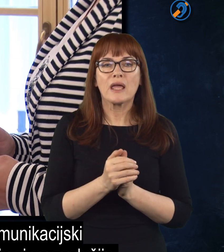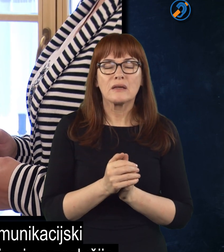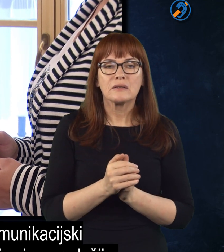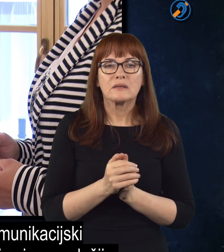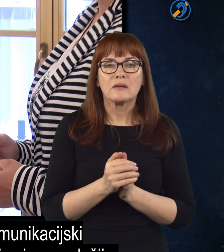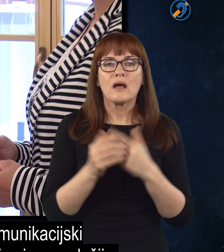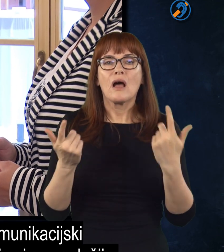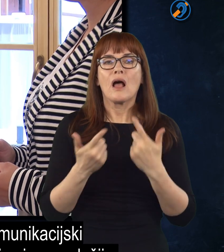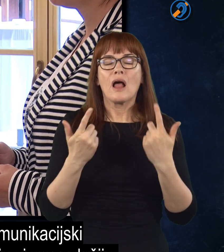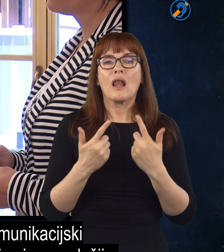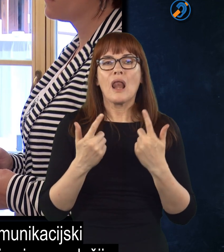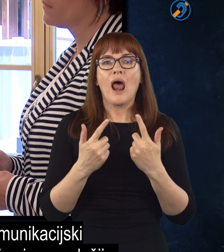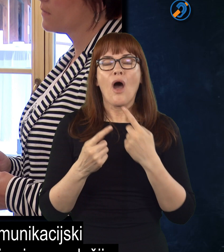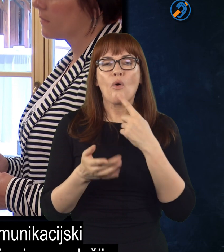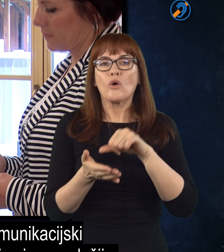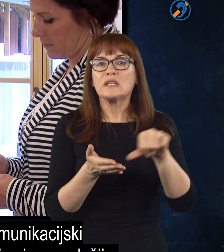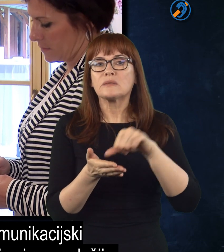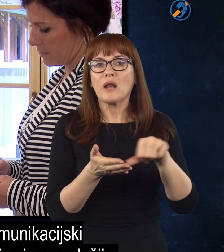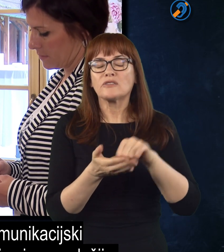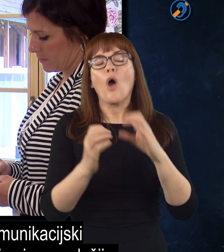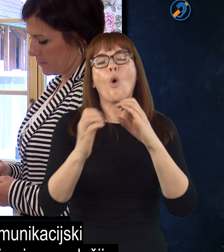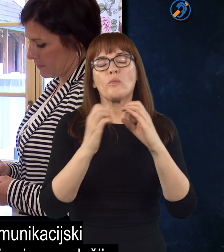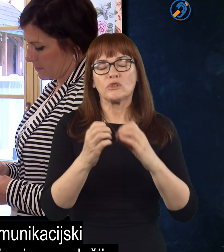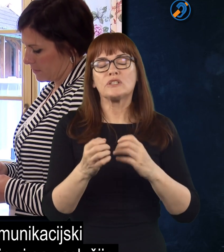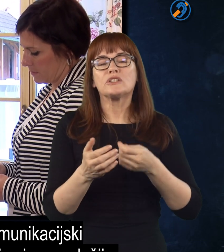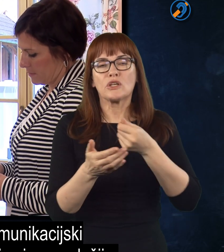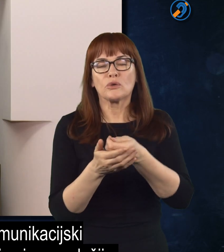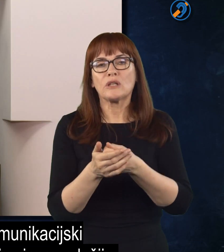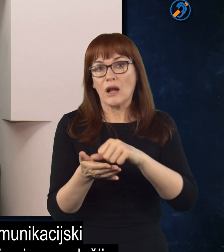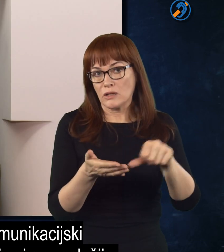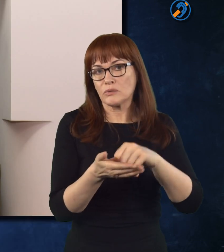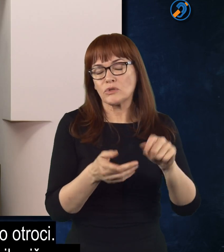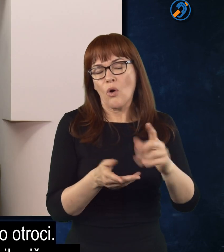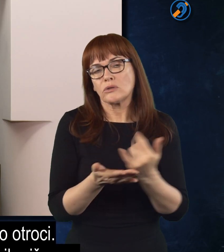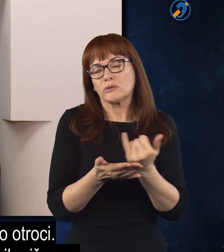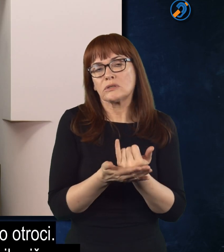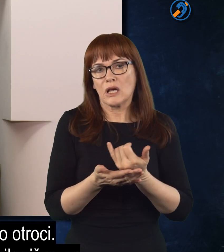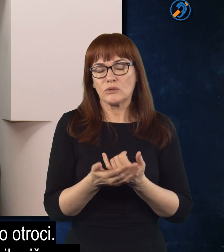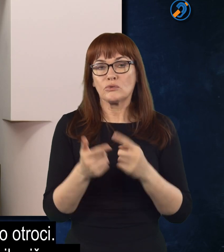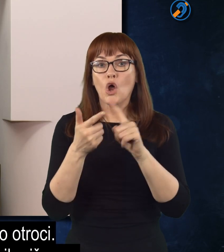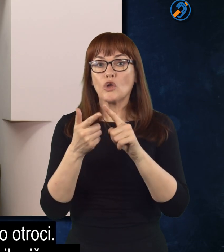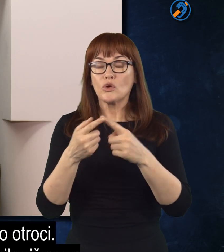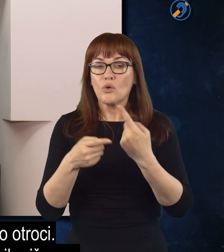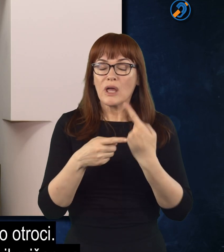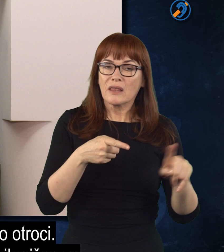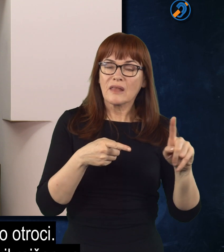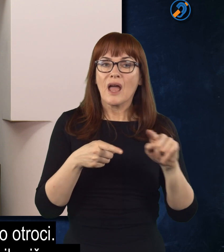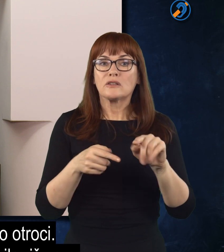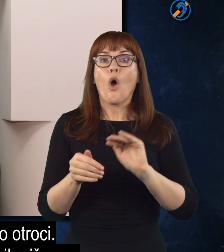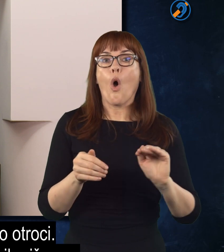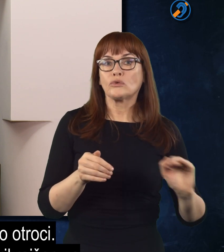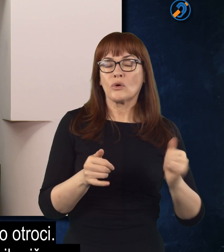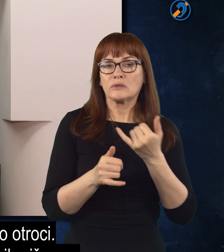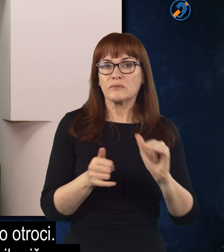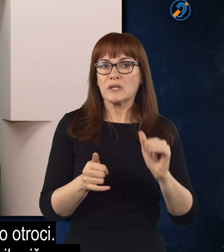dodatek lahko izplačeval in tudi si zaslužijo. Drugi segment je otroci. Vsak